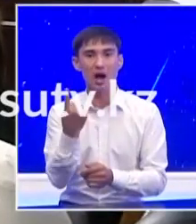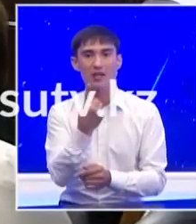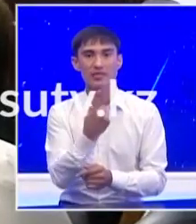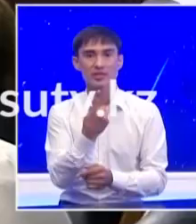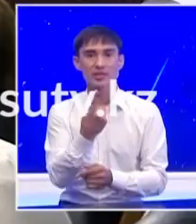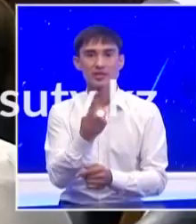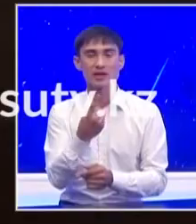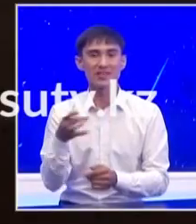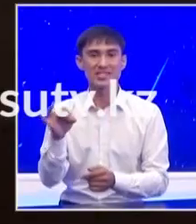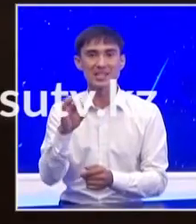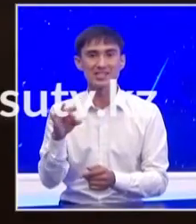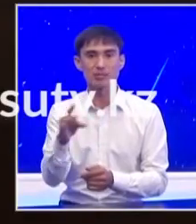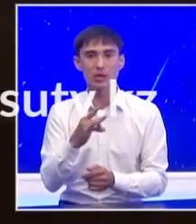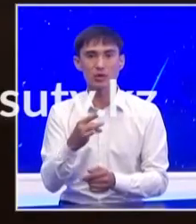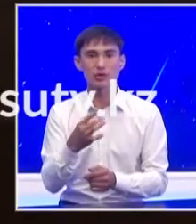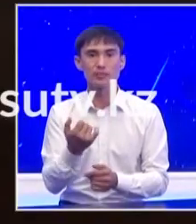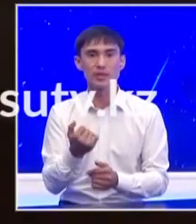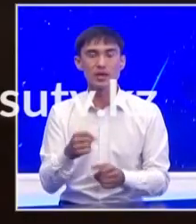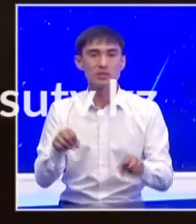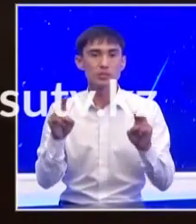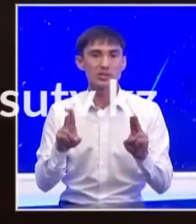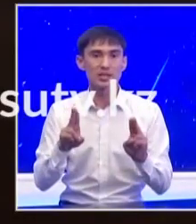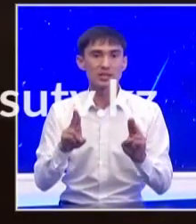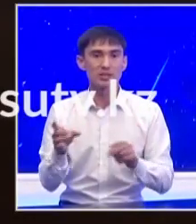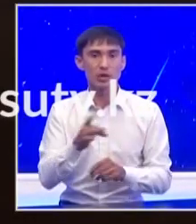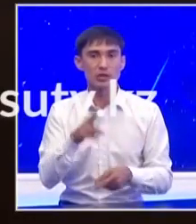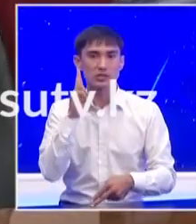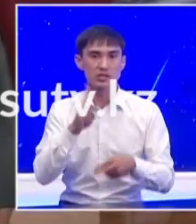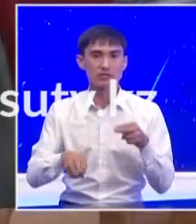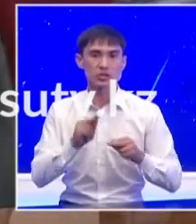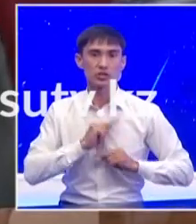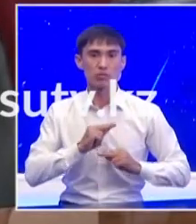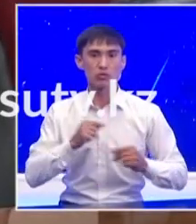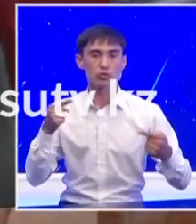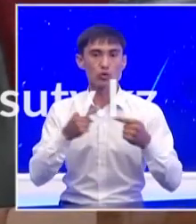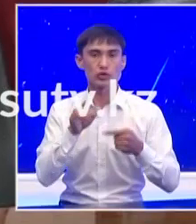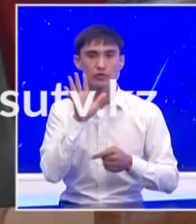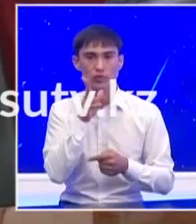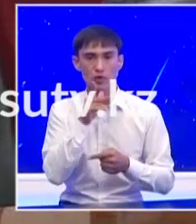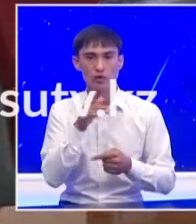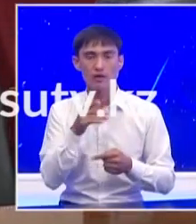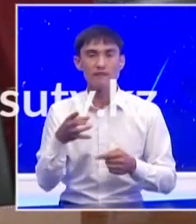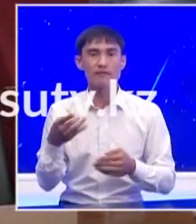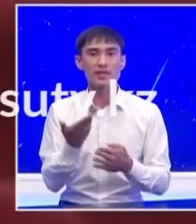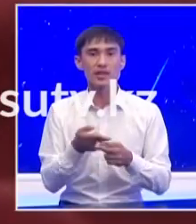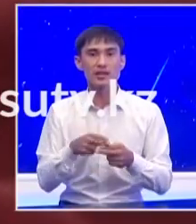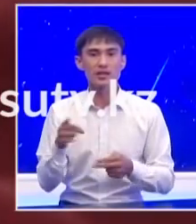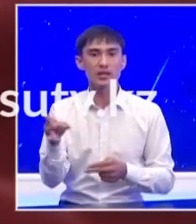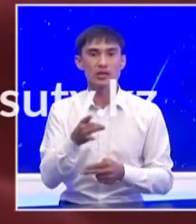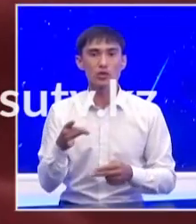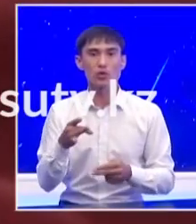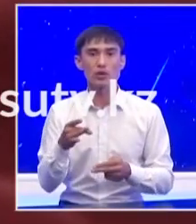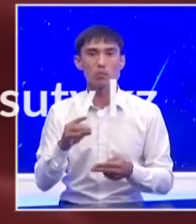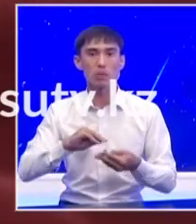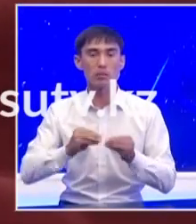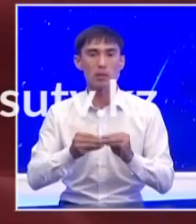Искельдинском районе. Но по заверениям специалистов, работа завершится точно в срок. Впрочем, в некоторых регионах проблема обеспечения теплом все